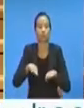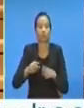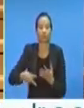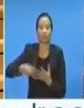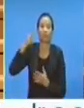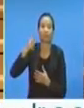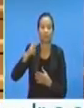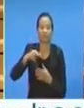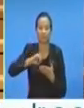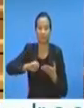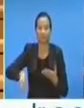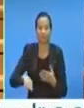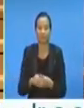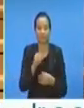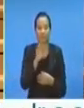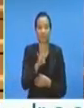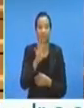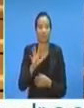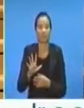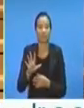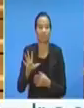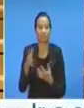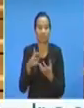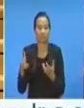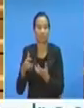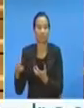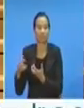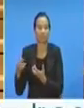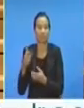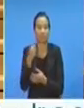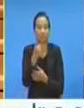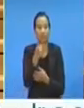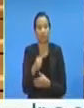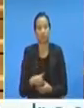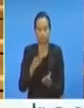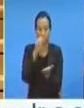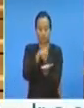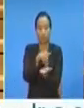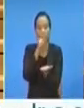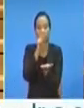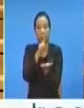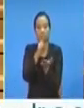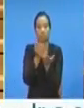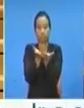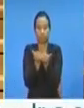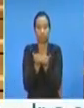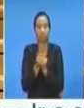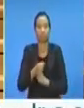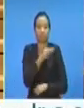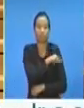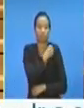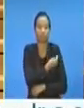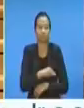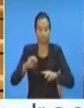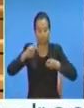องกด4กด5เขาแยกกันได้อย่างนั้นนะงั้นศูนย์แจ้งเหตุฉุกเฉินแห่งชา